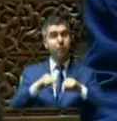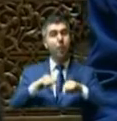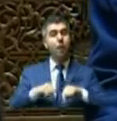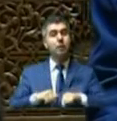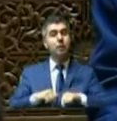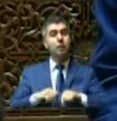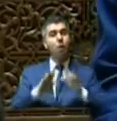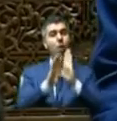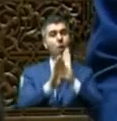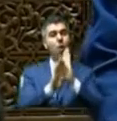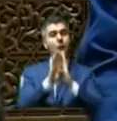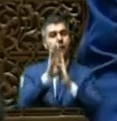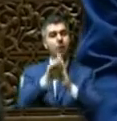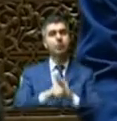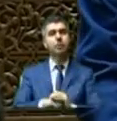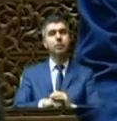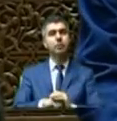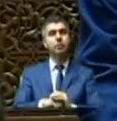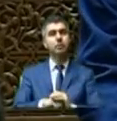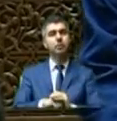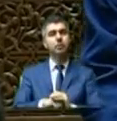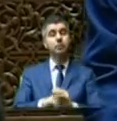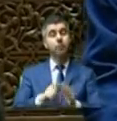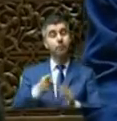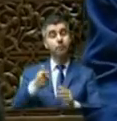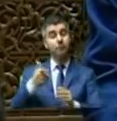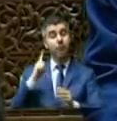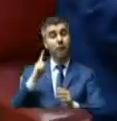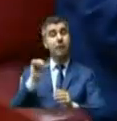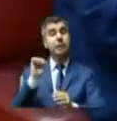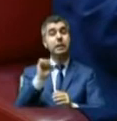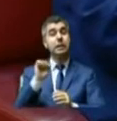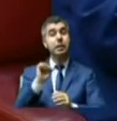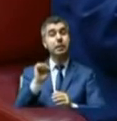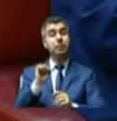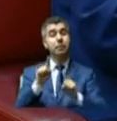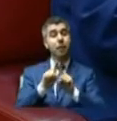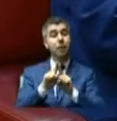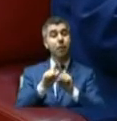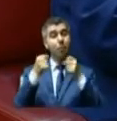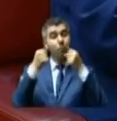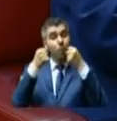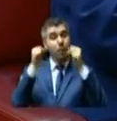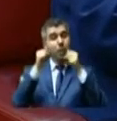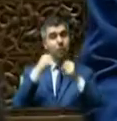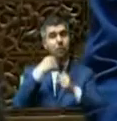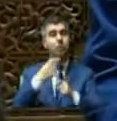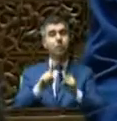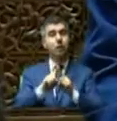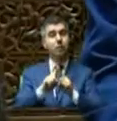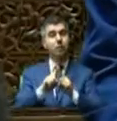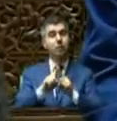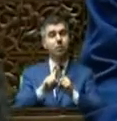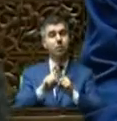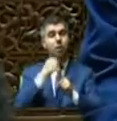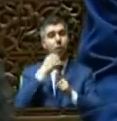وزير حقوق الإنسان. أول أمس السبت تعرضوا مناضلين حقوقيين سيد الرئيس.